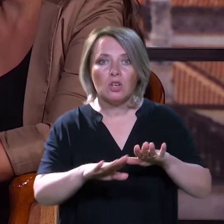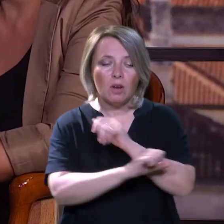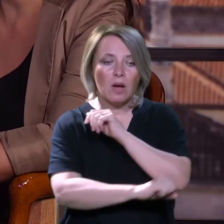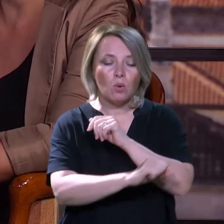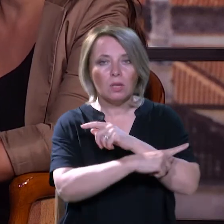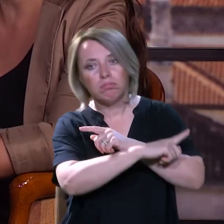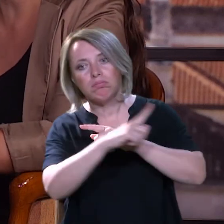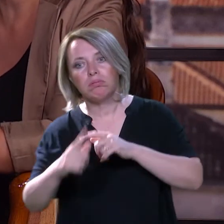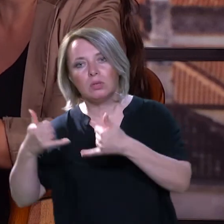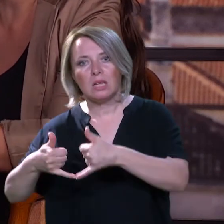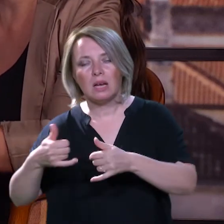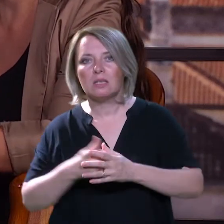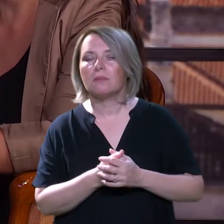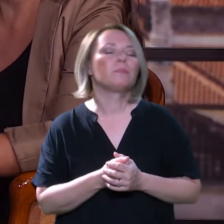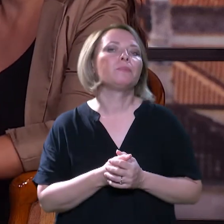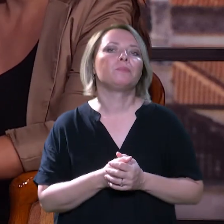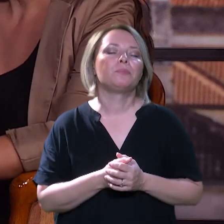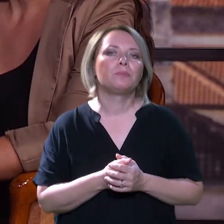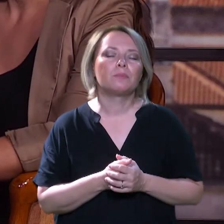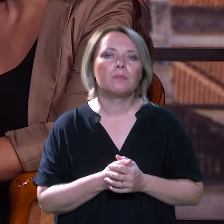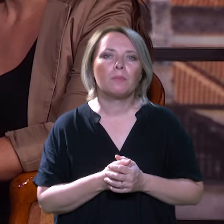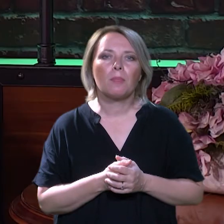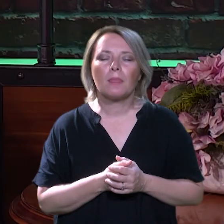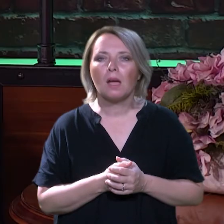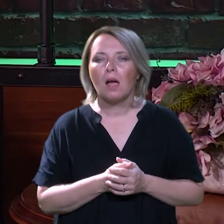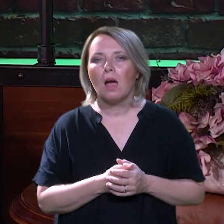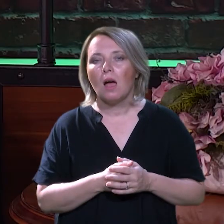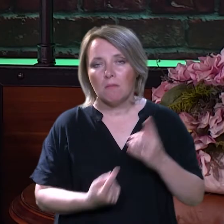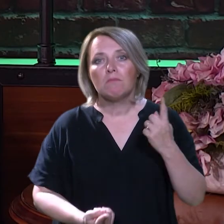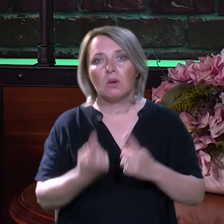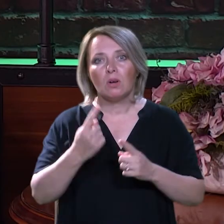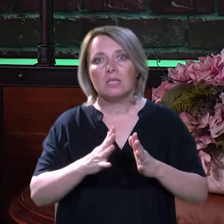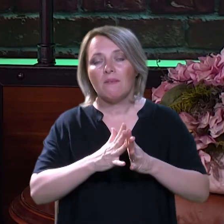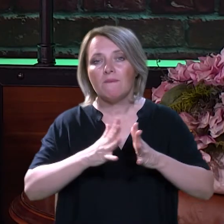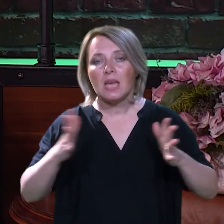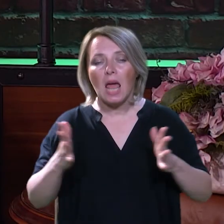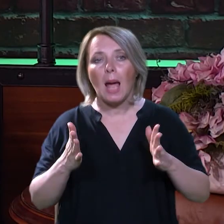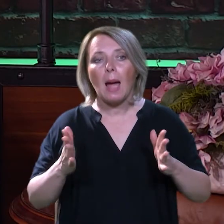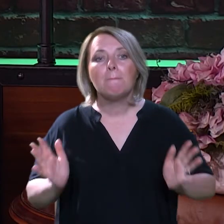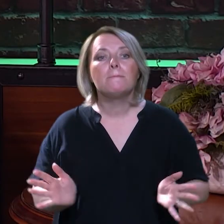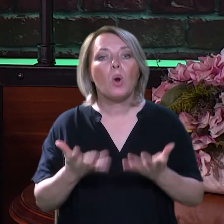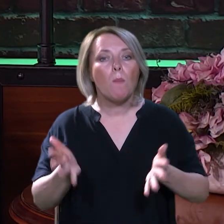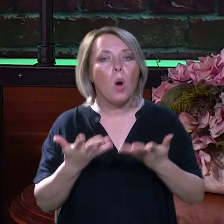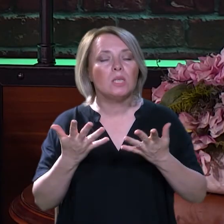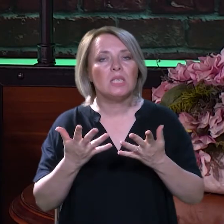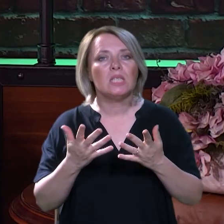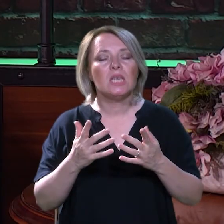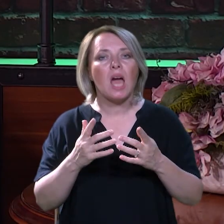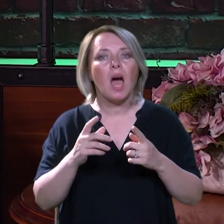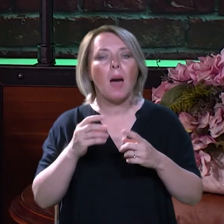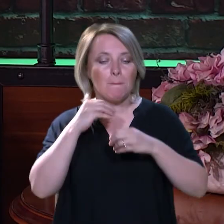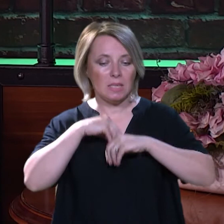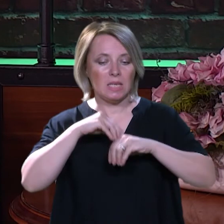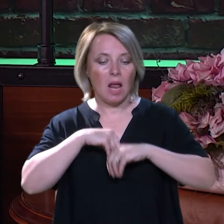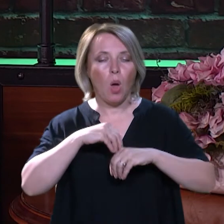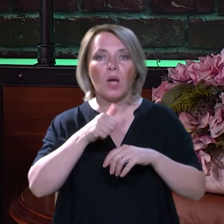što vidite recimo kao izuzetan napredak? Pa mislim da se dogodila velika promocija psihologije kao struke